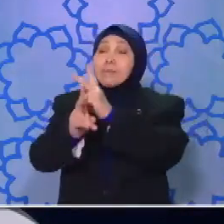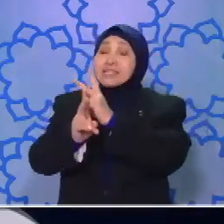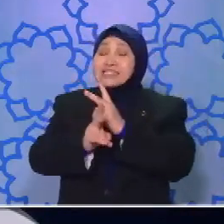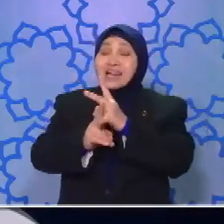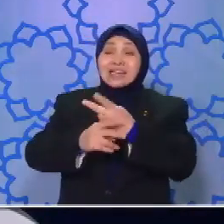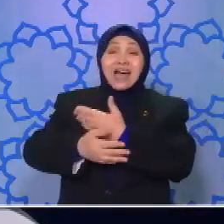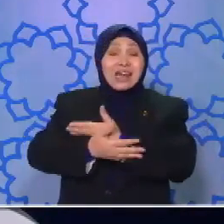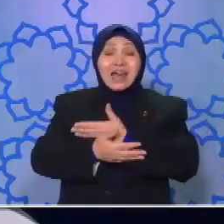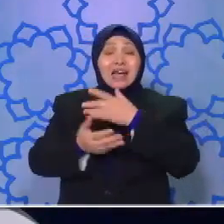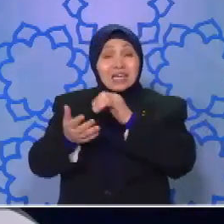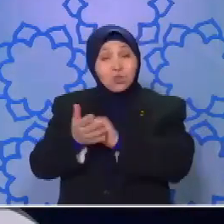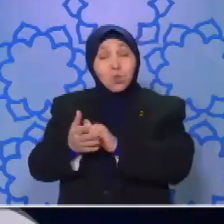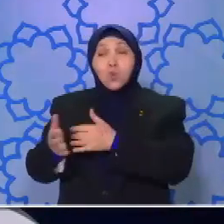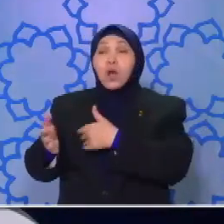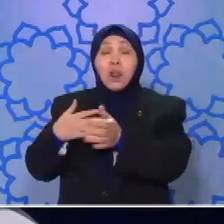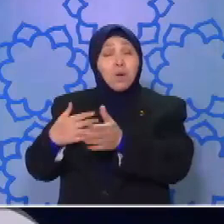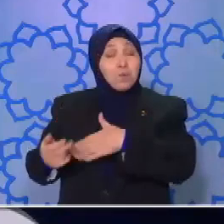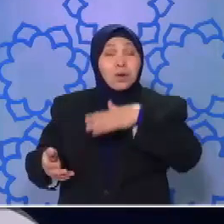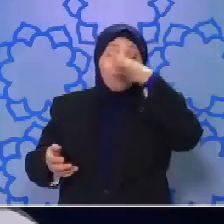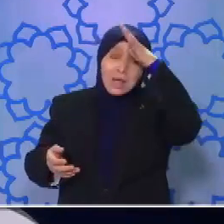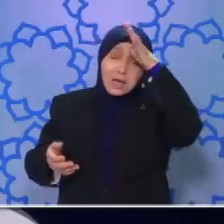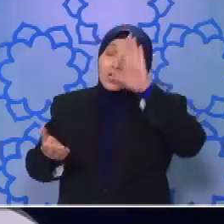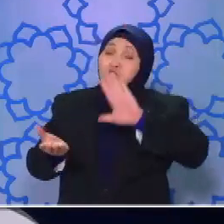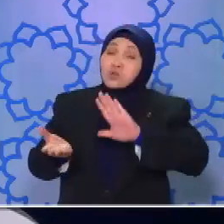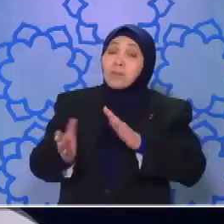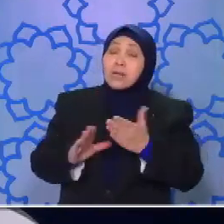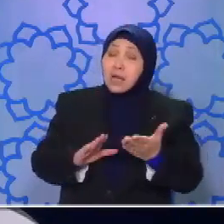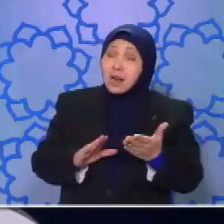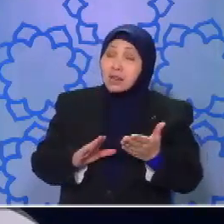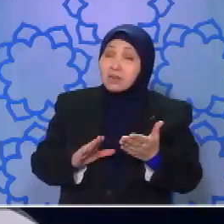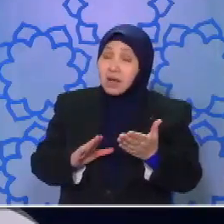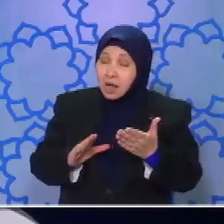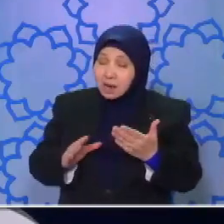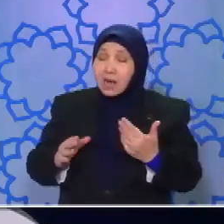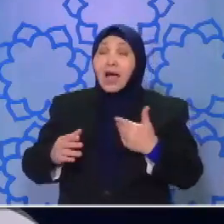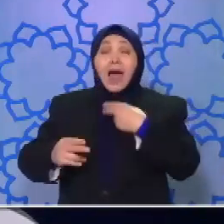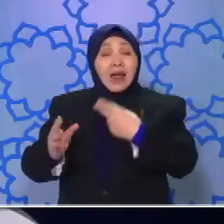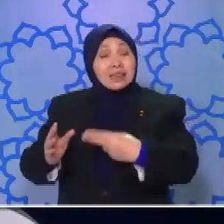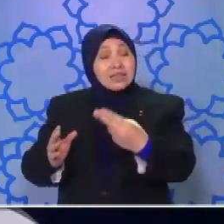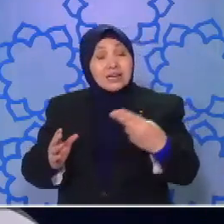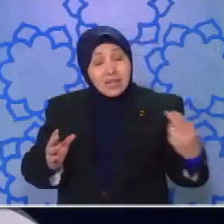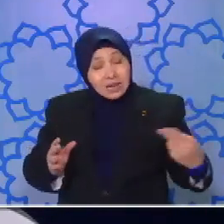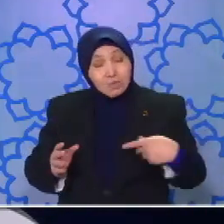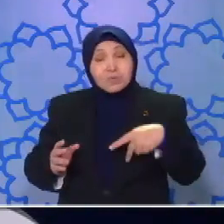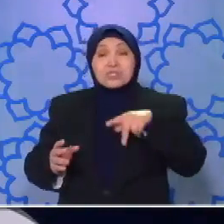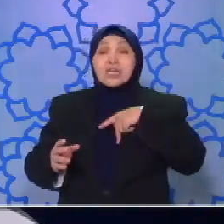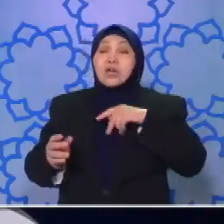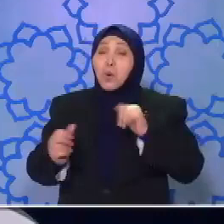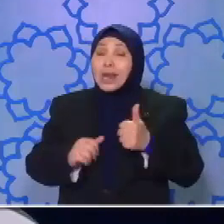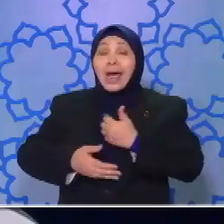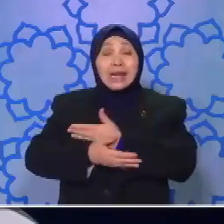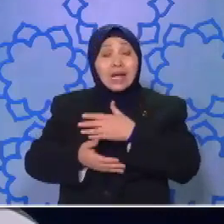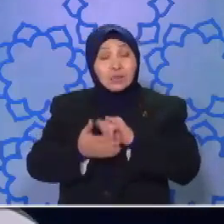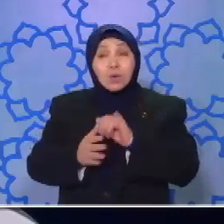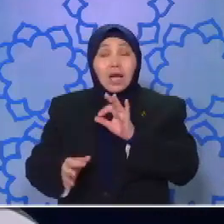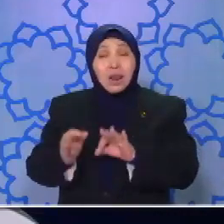anak itu walaupun ayahnya sudah meninggal dunia, termasuk jaga harta yang dipunyai oleh anak tersebut, Ustaz, ya. Jadi nak ceritanya ialah